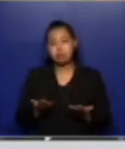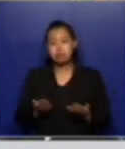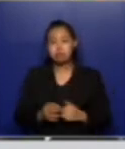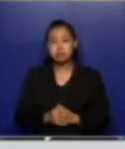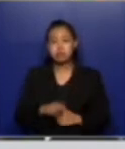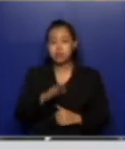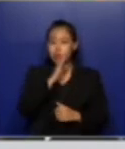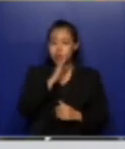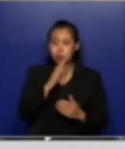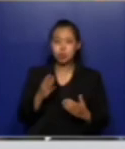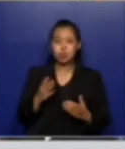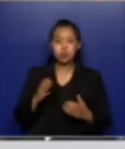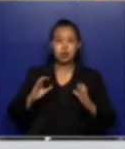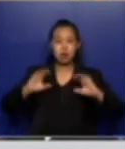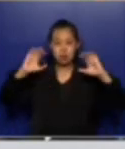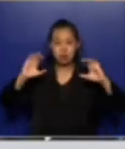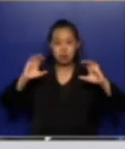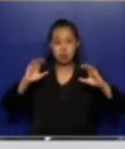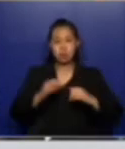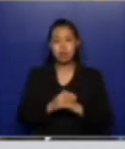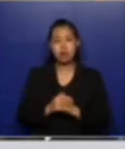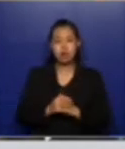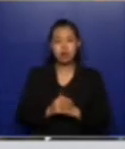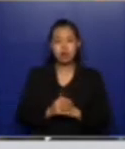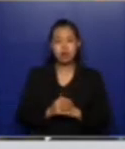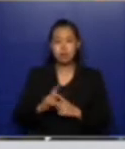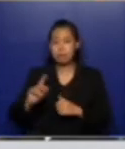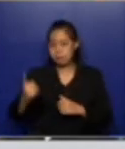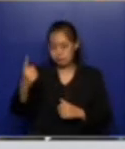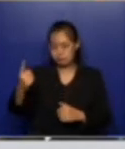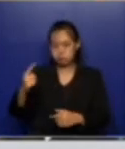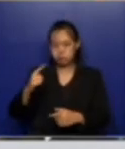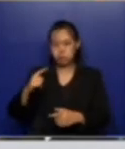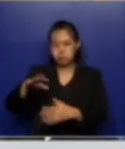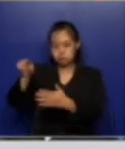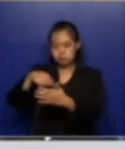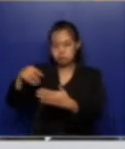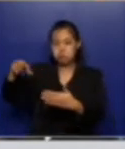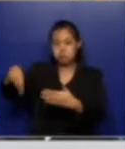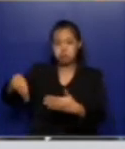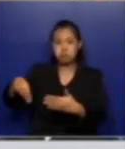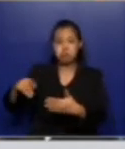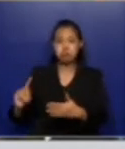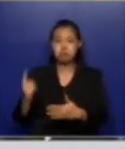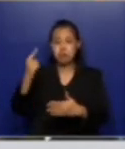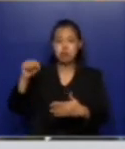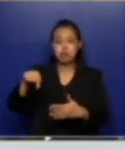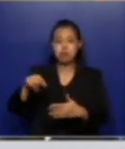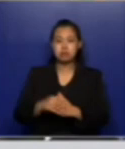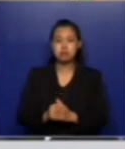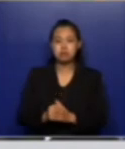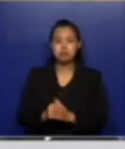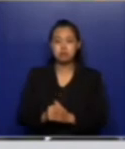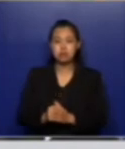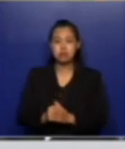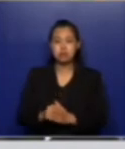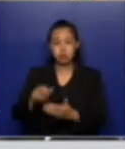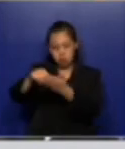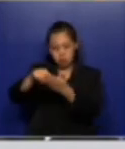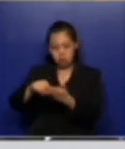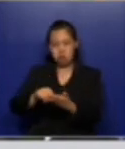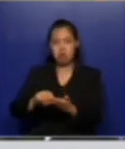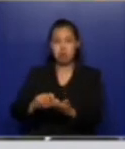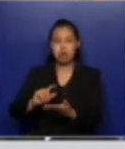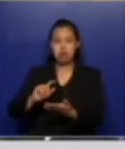รัฐบาลใหม่มาก็ปรับให้อยู่ภาวะปกตินี่แหละครับคือรัฐบาลชุดนี้ทำกันอย่างนี้ผ